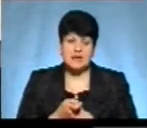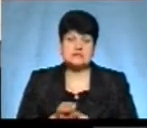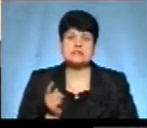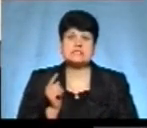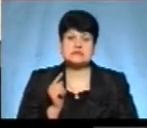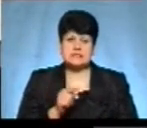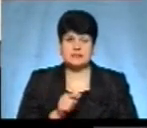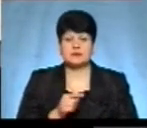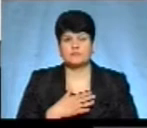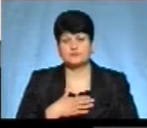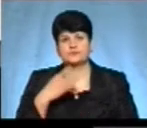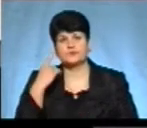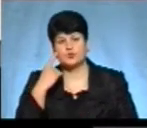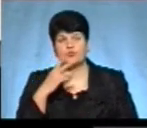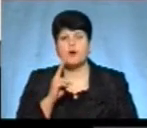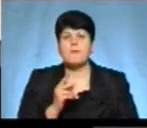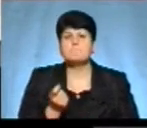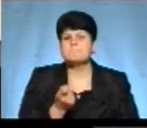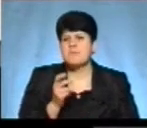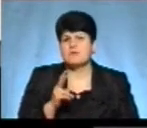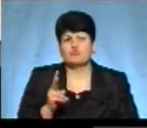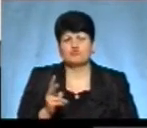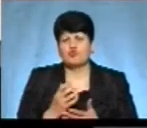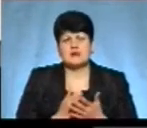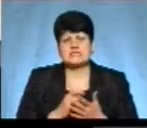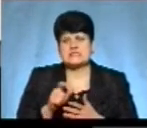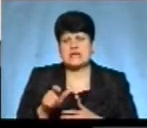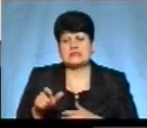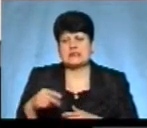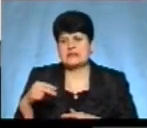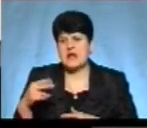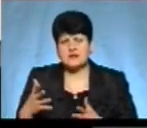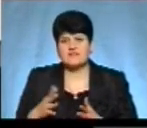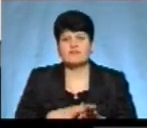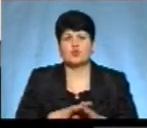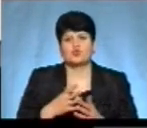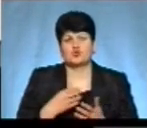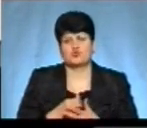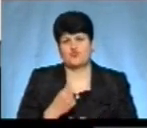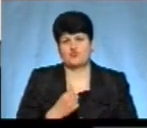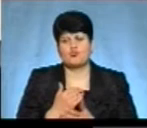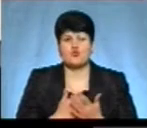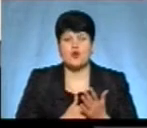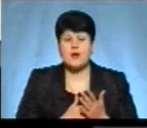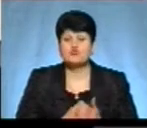що мало хто із кандидатів виконує свою програму. Так? Тобто, на